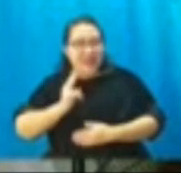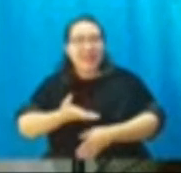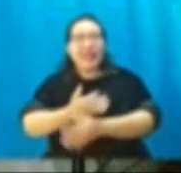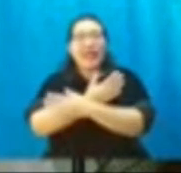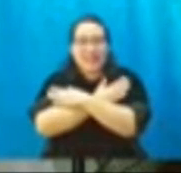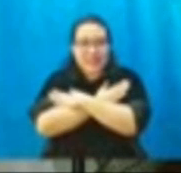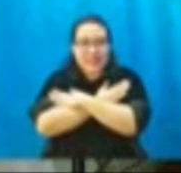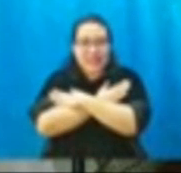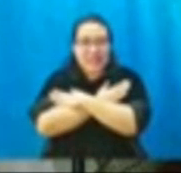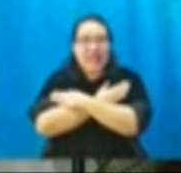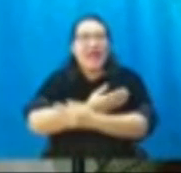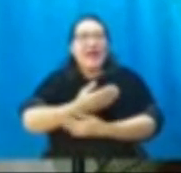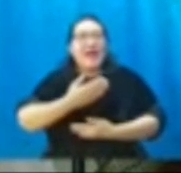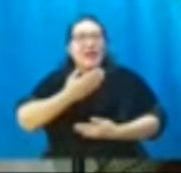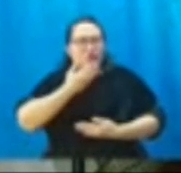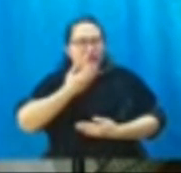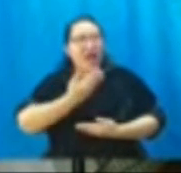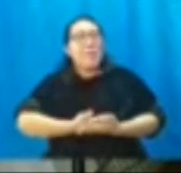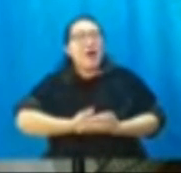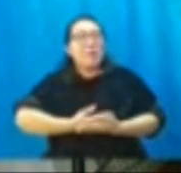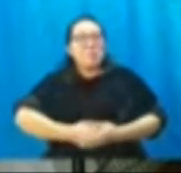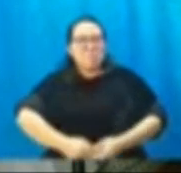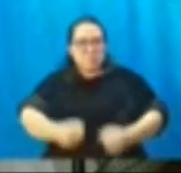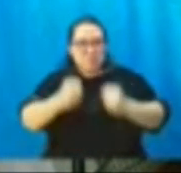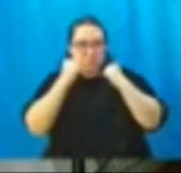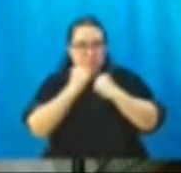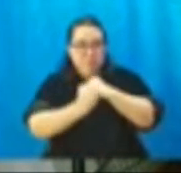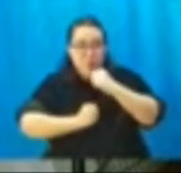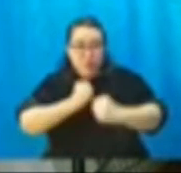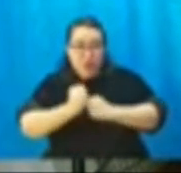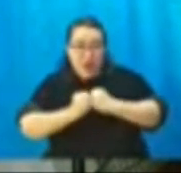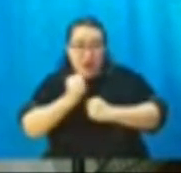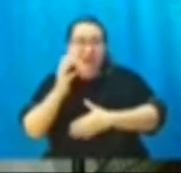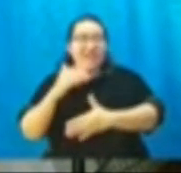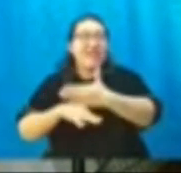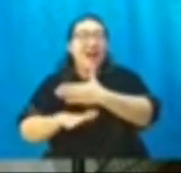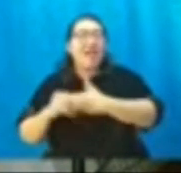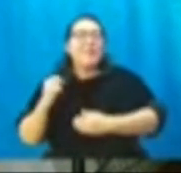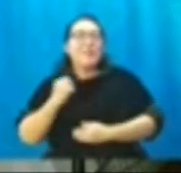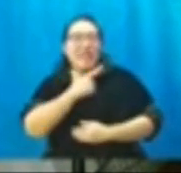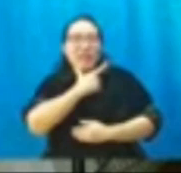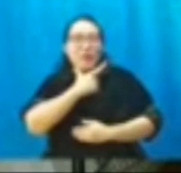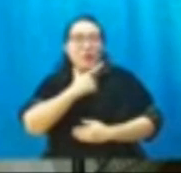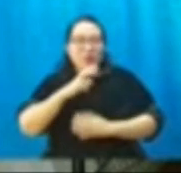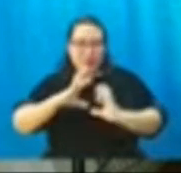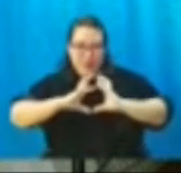terkasih selamat berjuang dalam hidup di dunia ini